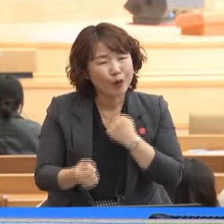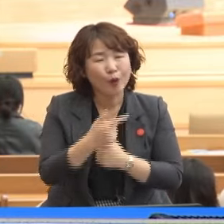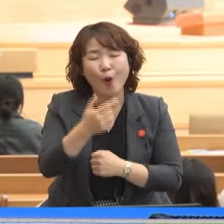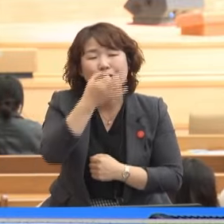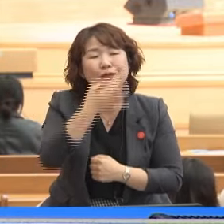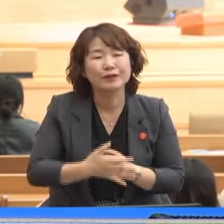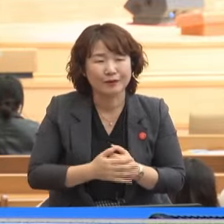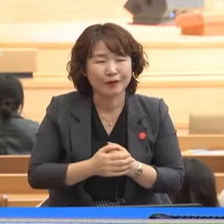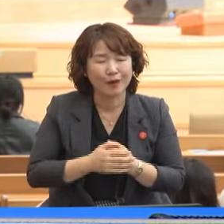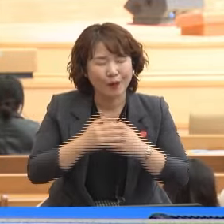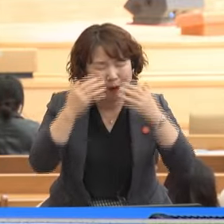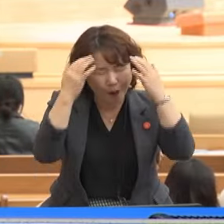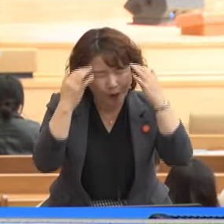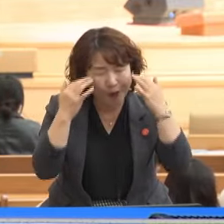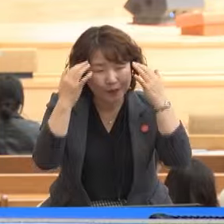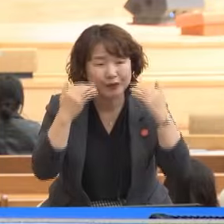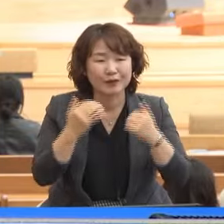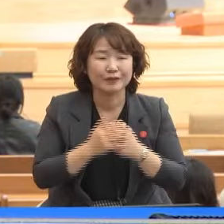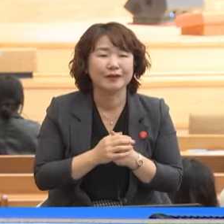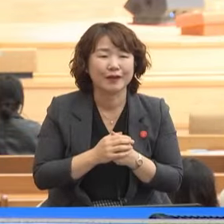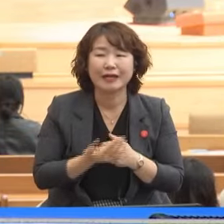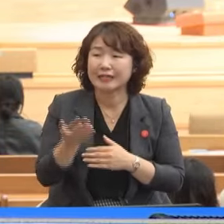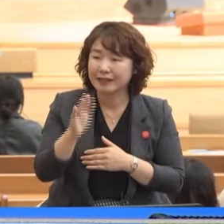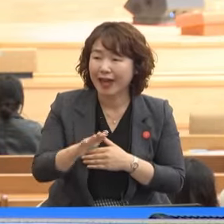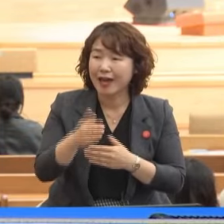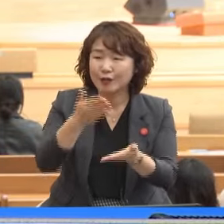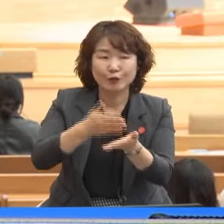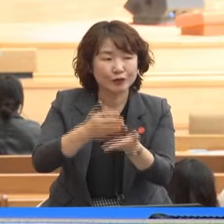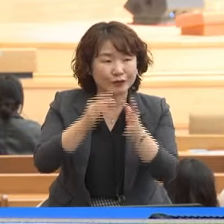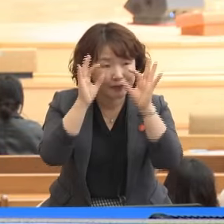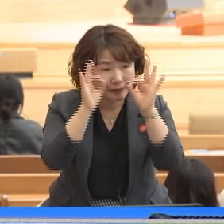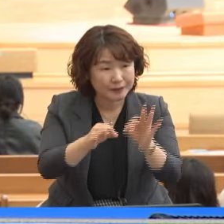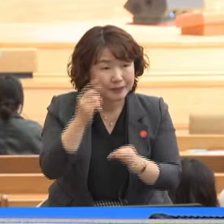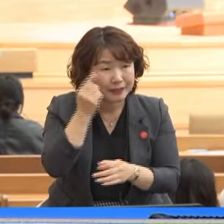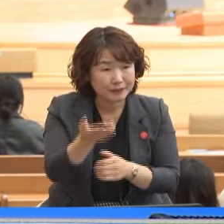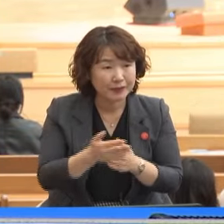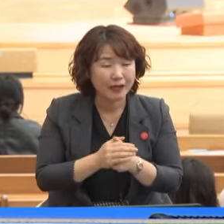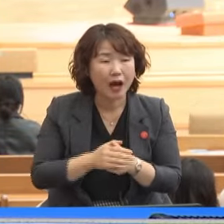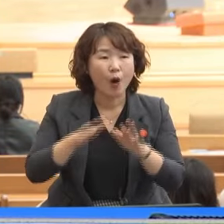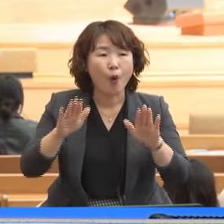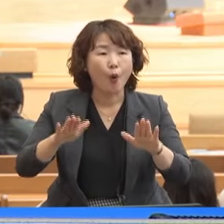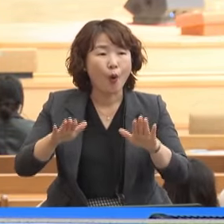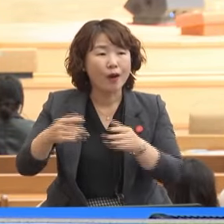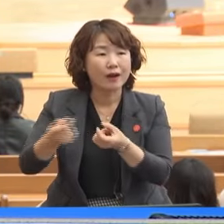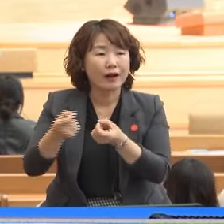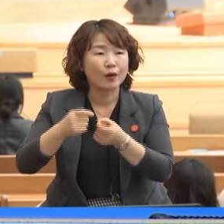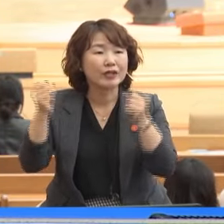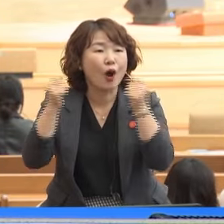힘들더라고요, 진짜. 그런데 뉴스 보셨나요? 올겨울에